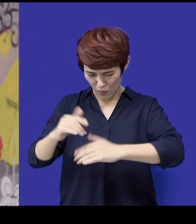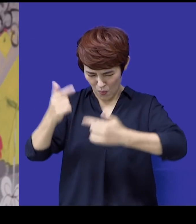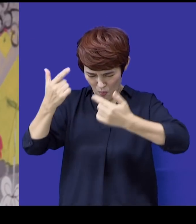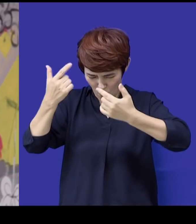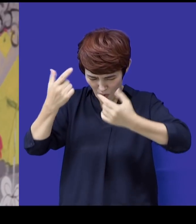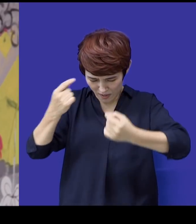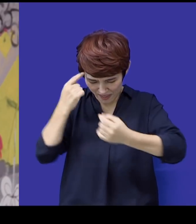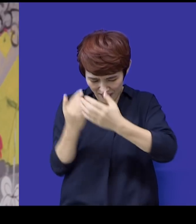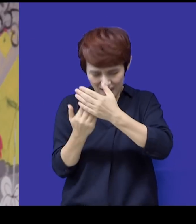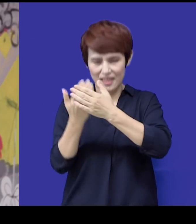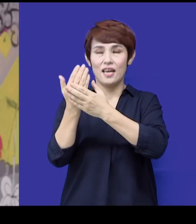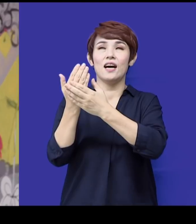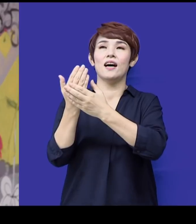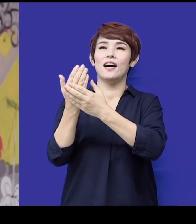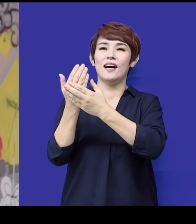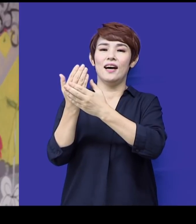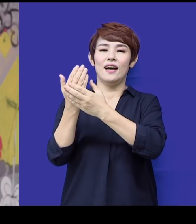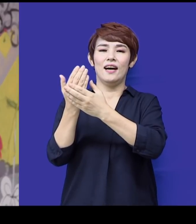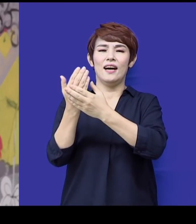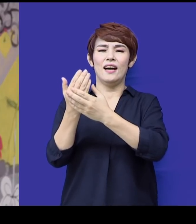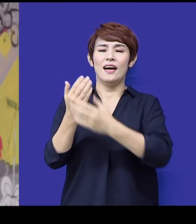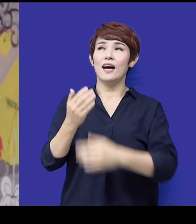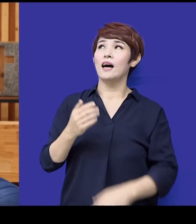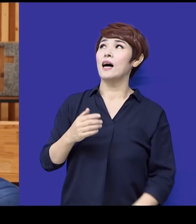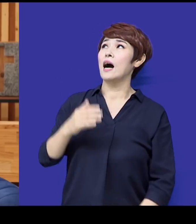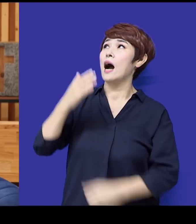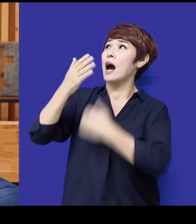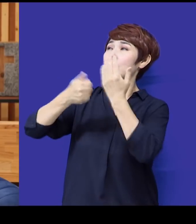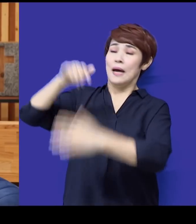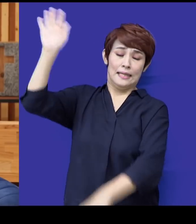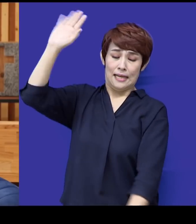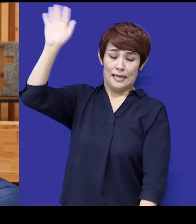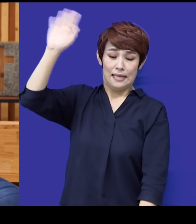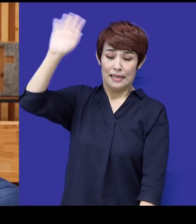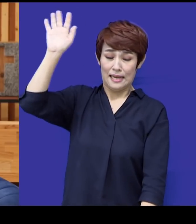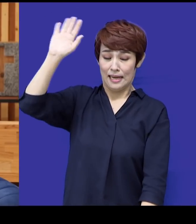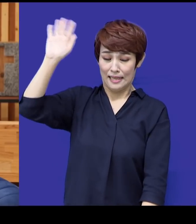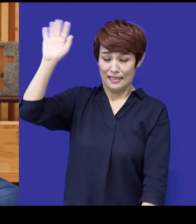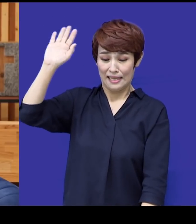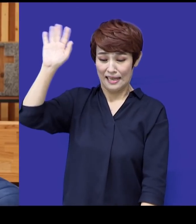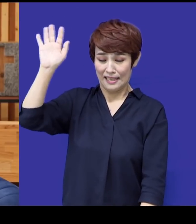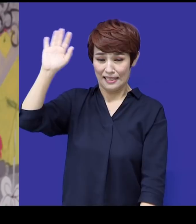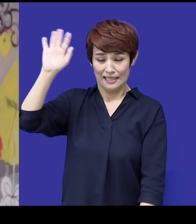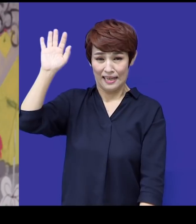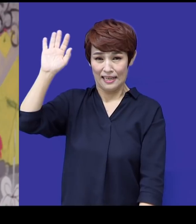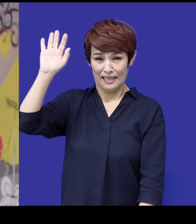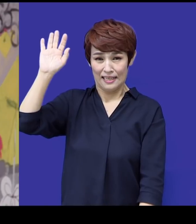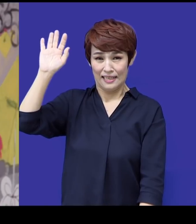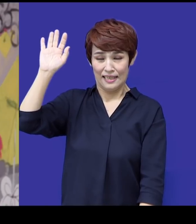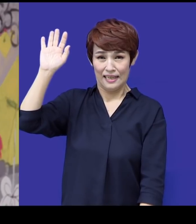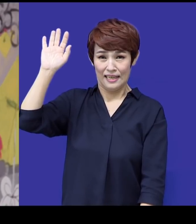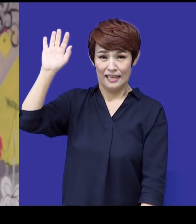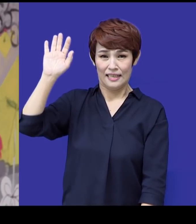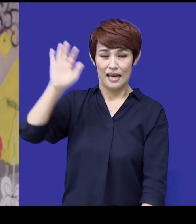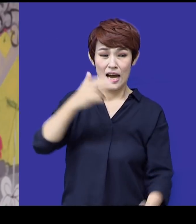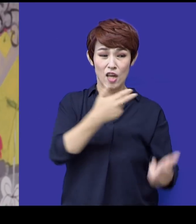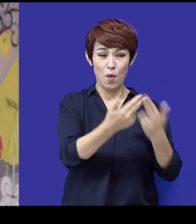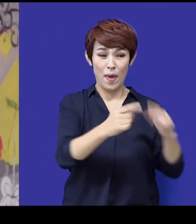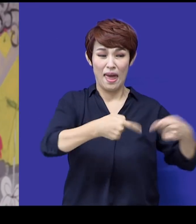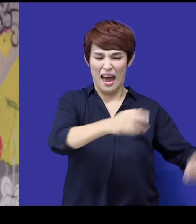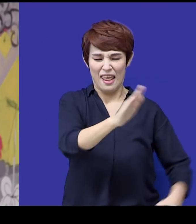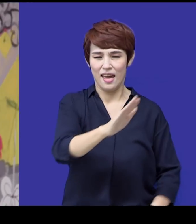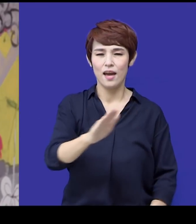했더니 그래가지고선 아니라고 나 그 협회 안